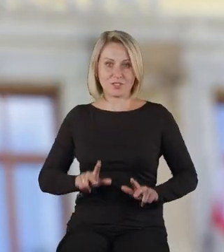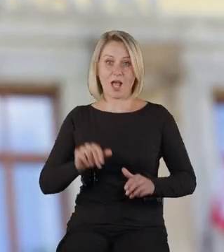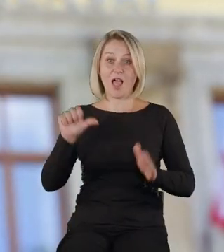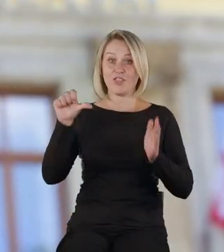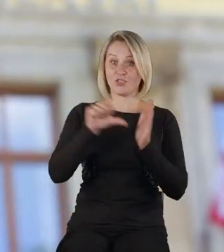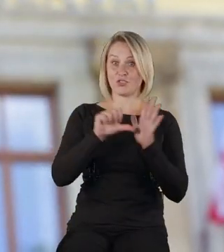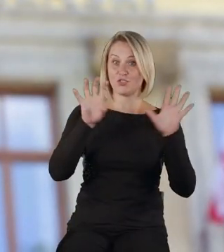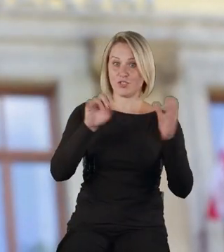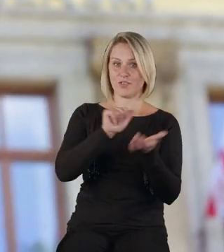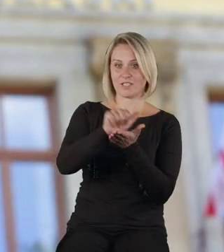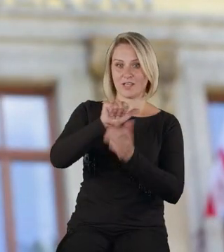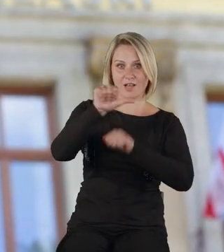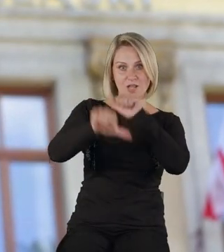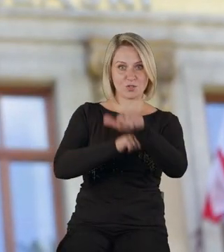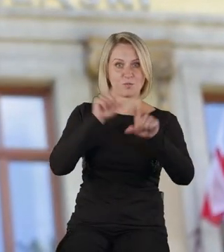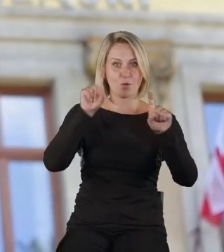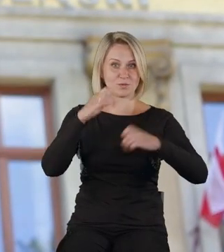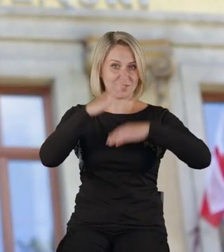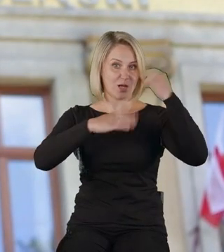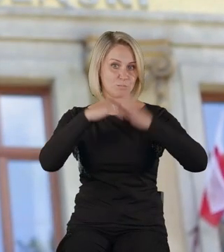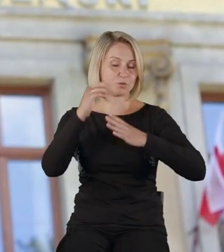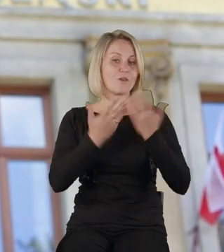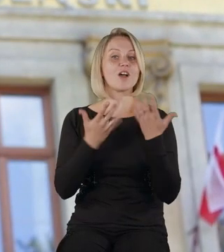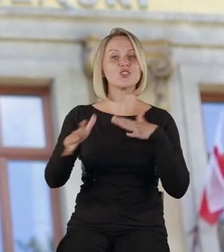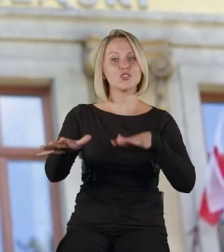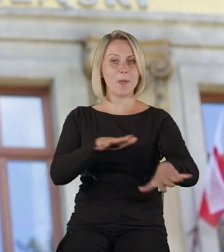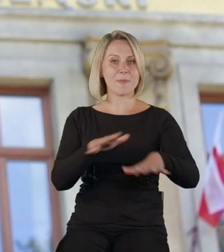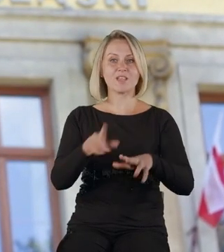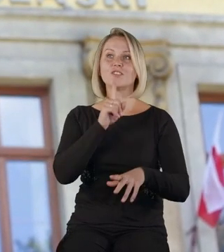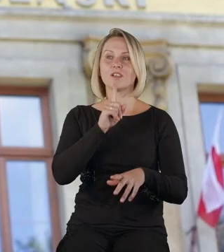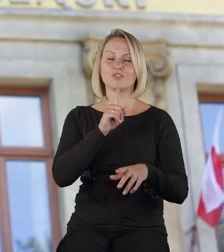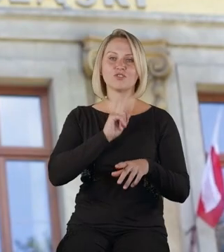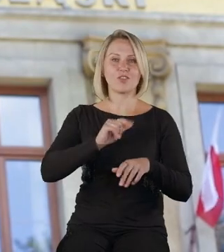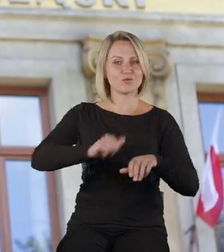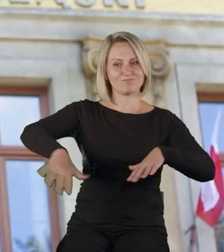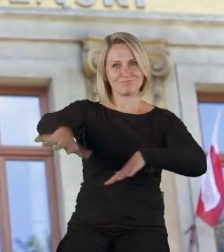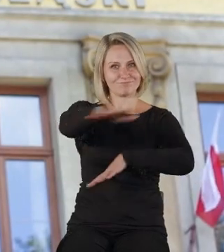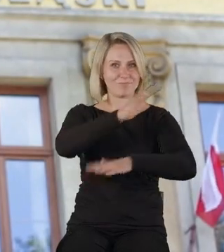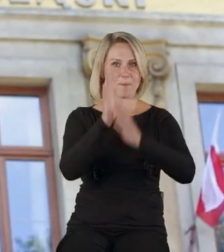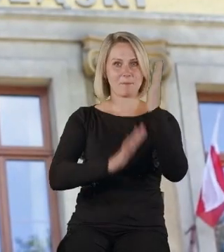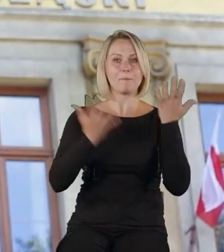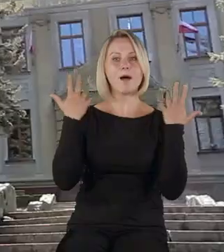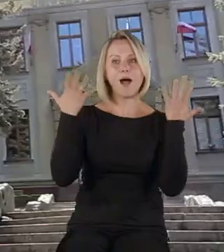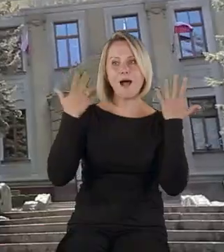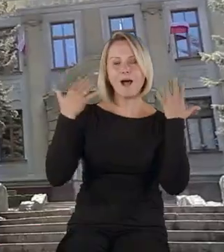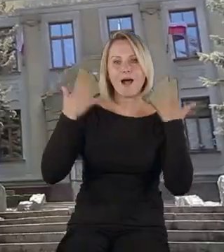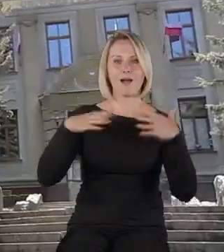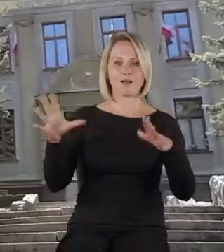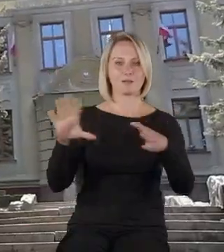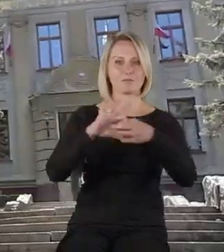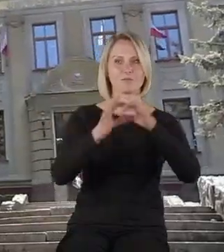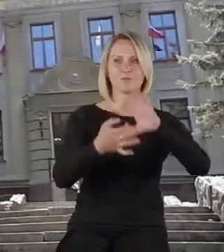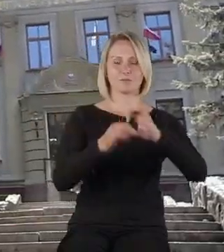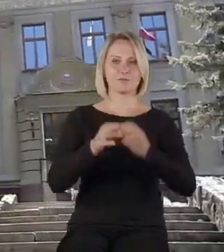roku 1911 i jest ulokowany na terenie zielonym, w parkowych przestrzeniach, które spajają